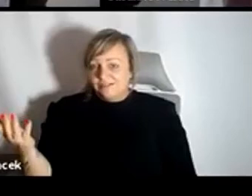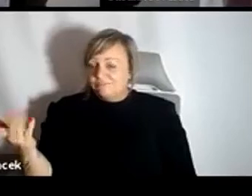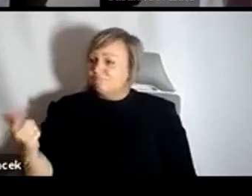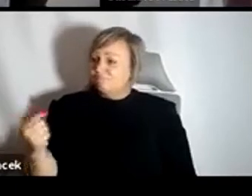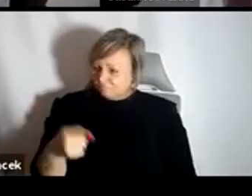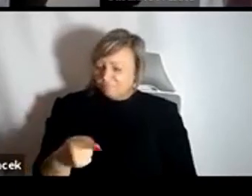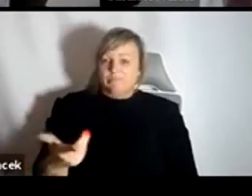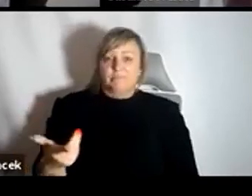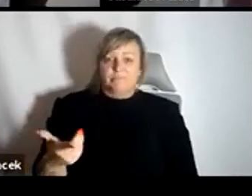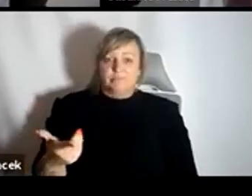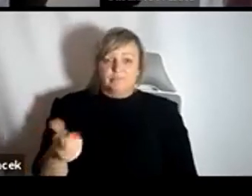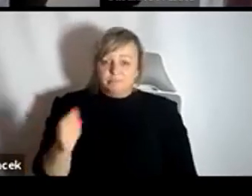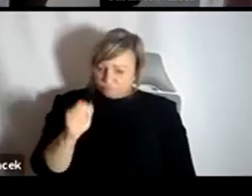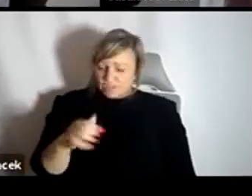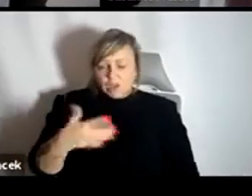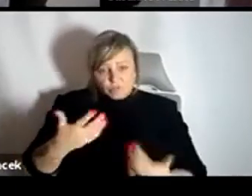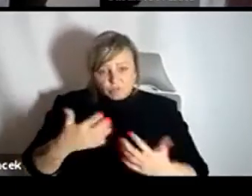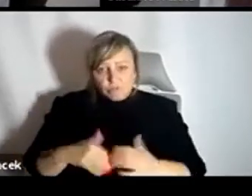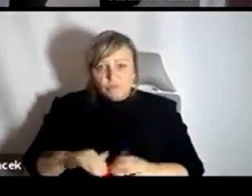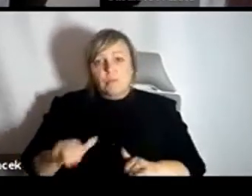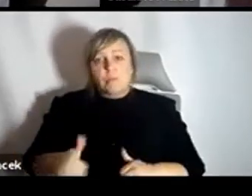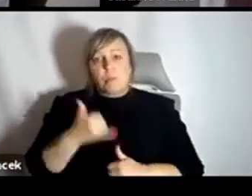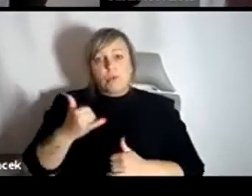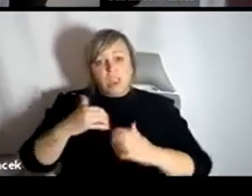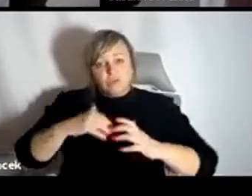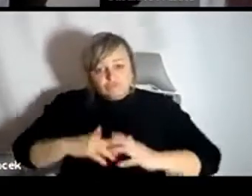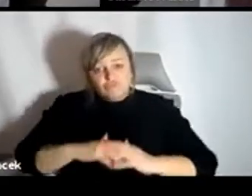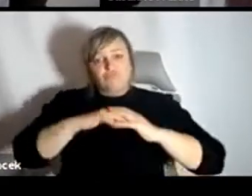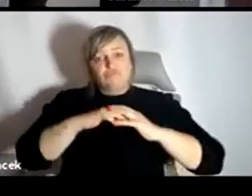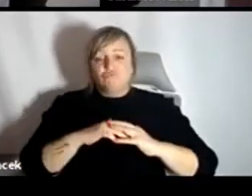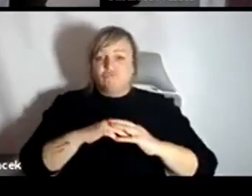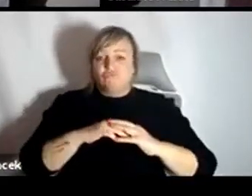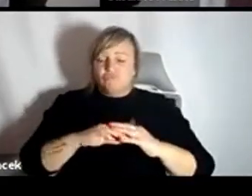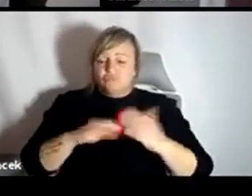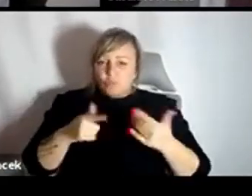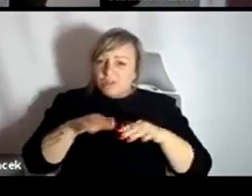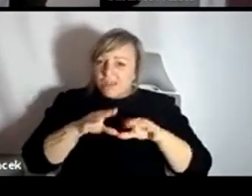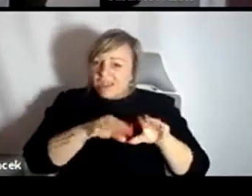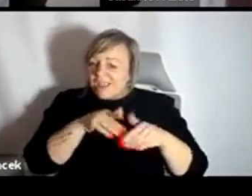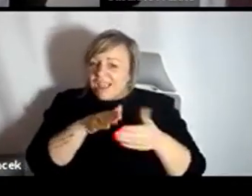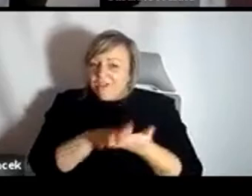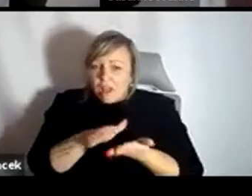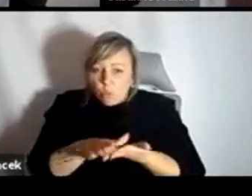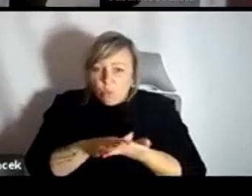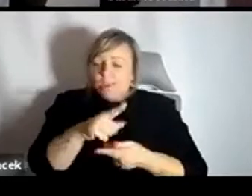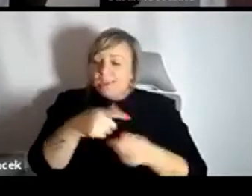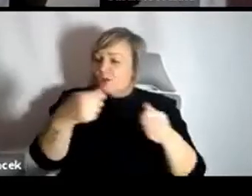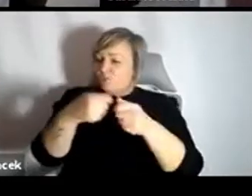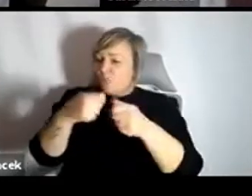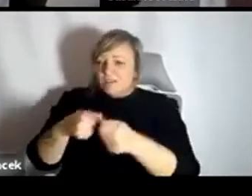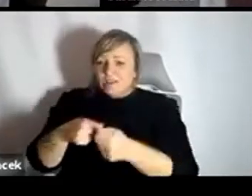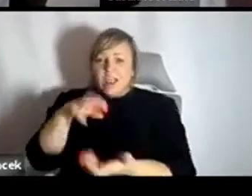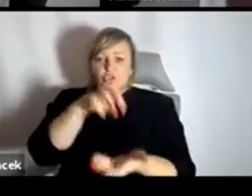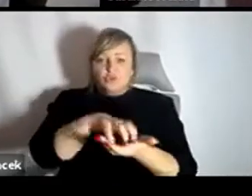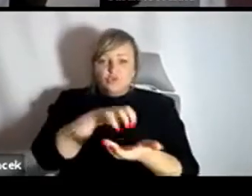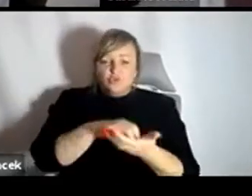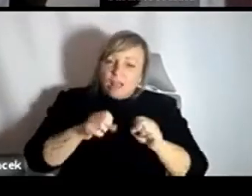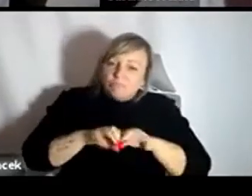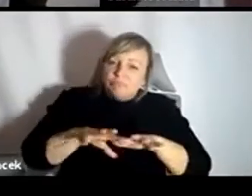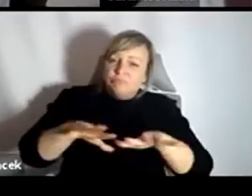Projekte schaffen, sondern auch evaluieren, verteidigen und vor allem Kontakt in die Stadtgesellschaft pflegen. Und das wäre ein schön großer